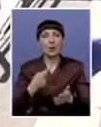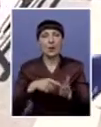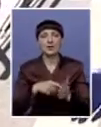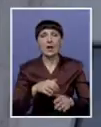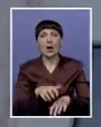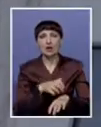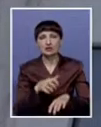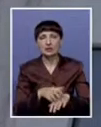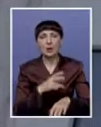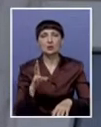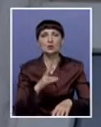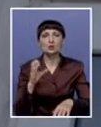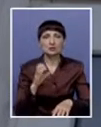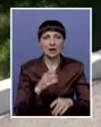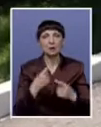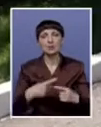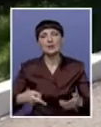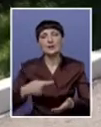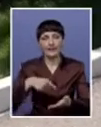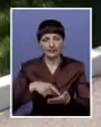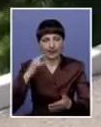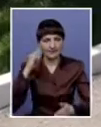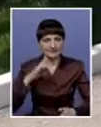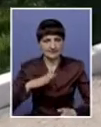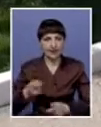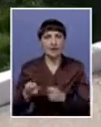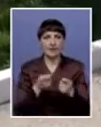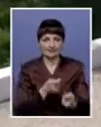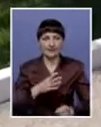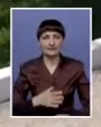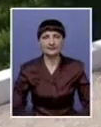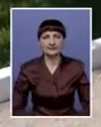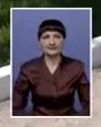Костанай, Нур-Султан и другие города. Айдана Нураш, Арсен Сандыбаев, телеканал «Алматы».